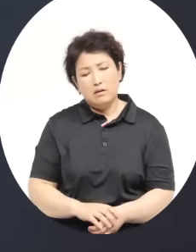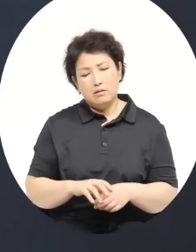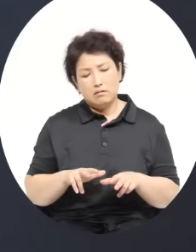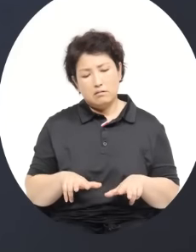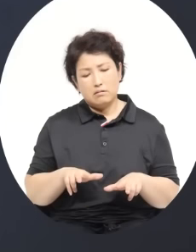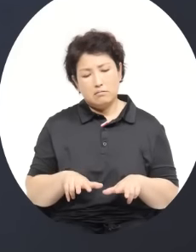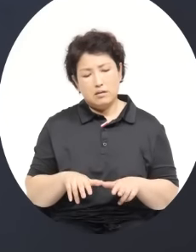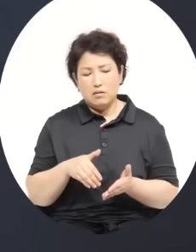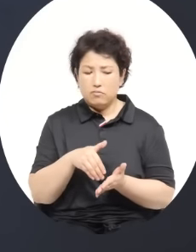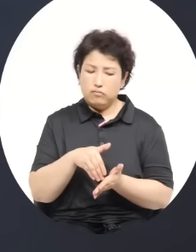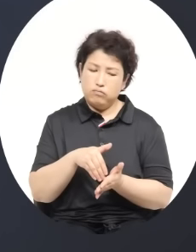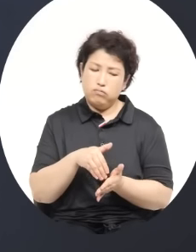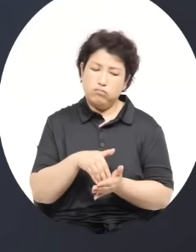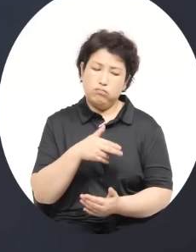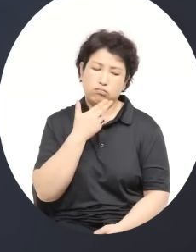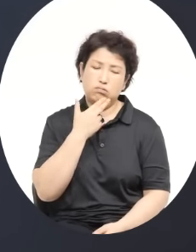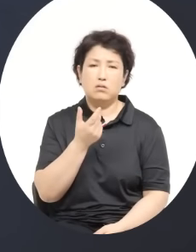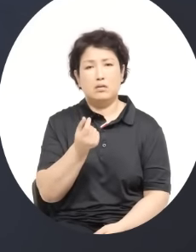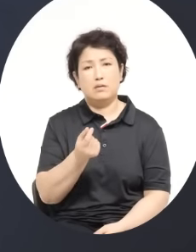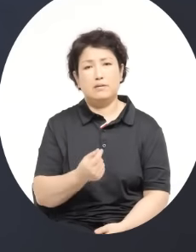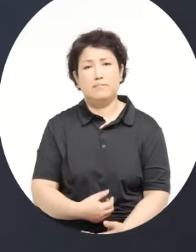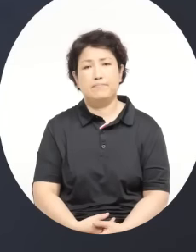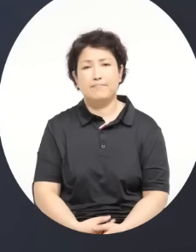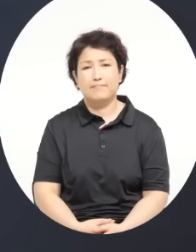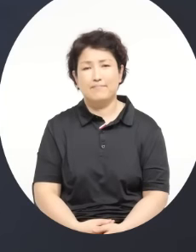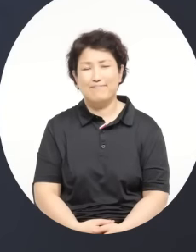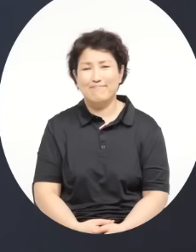지금은 뭐 후회할 거라는 생각은 안 들어요.